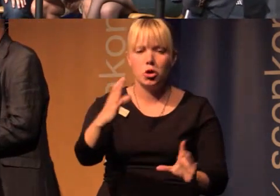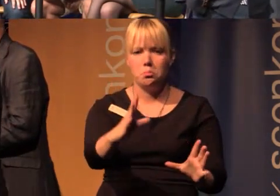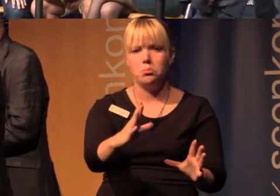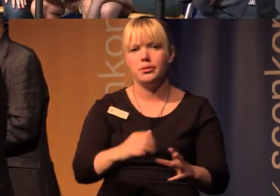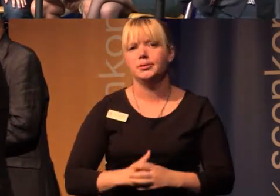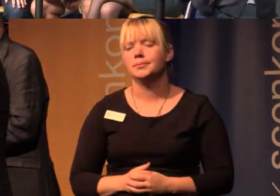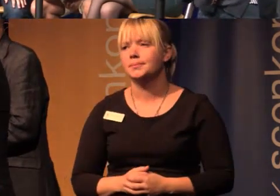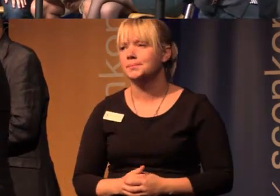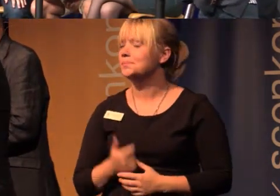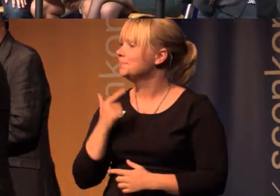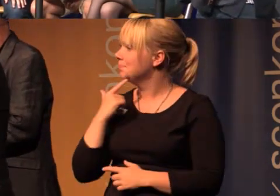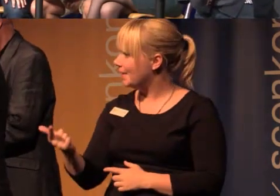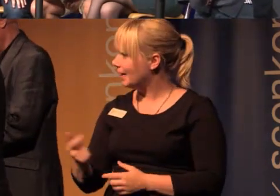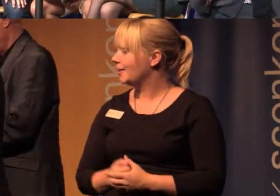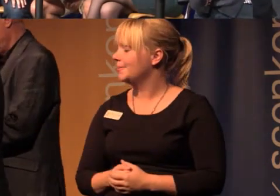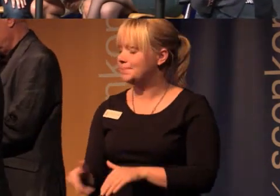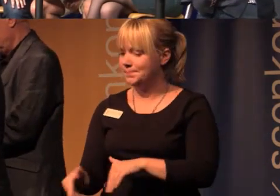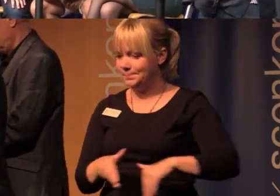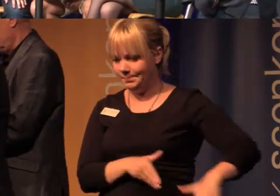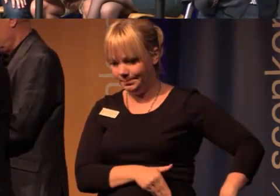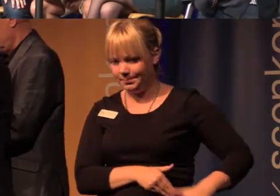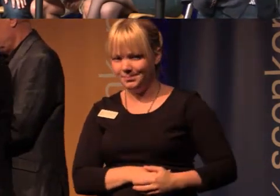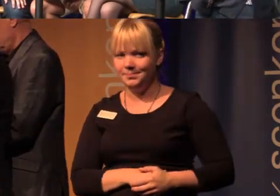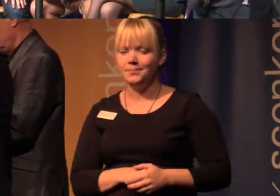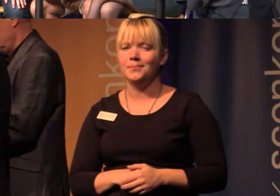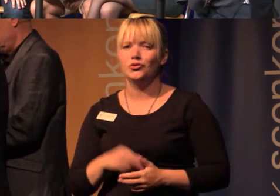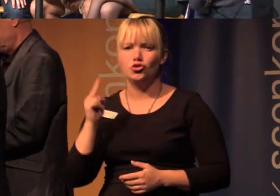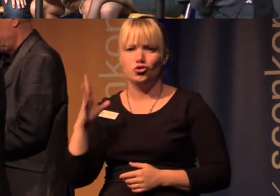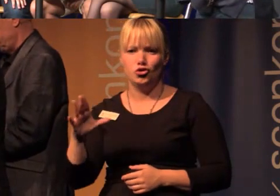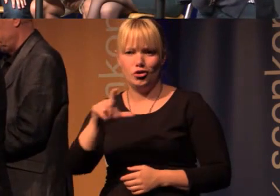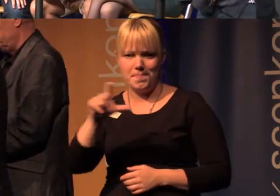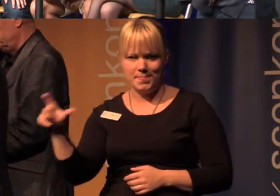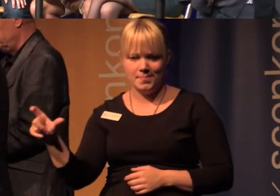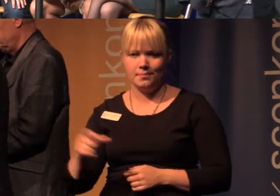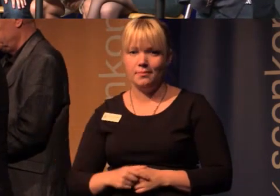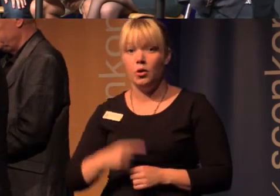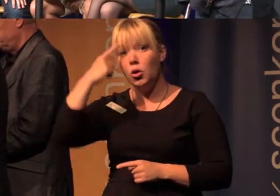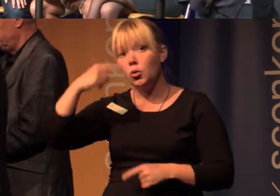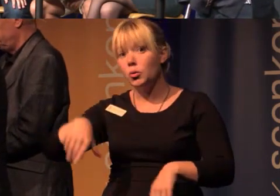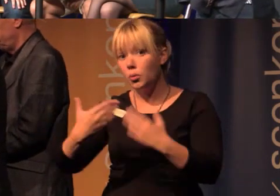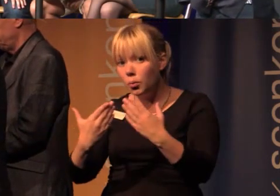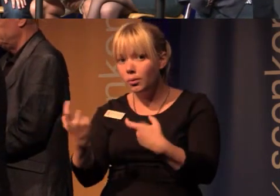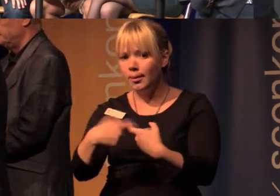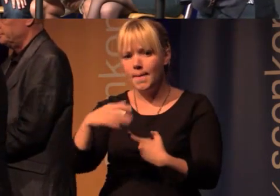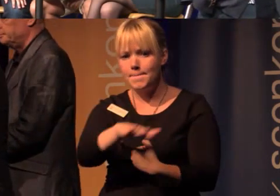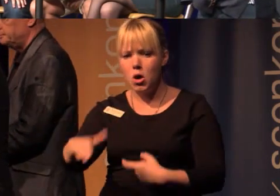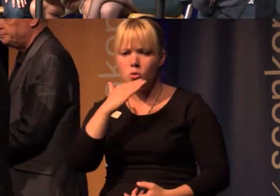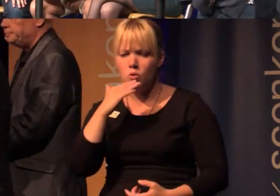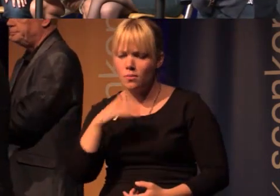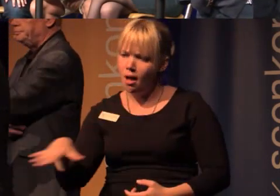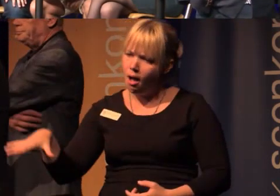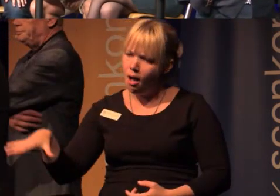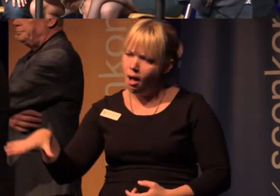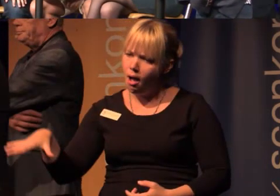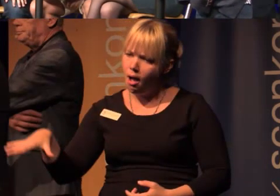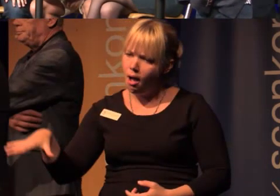Tack så mycket. Då går vi vidare till ett angränsande ämne. Kultur för barn och unga är någonting som alla partier säger